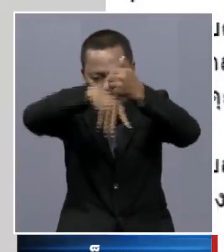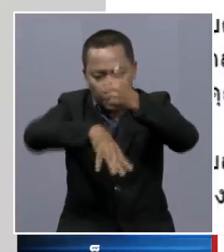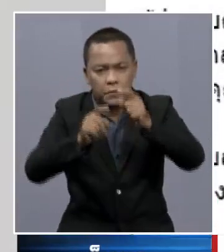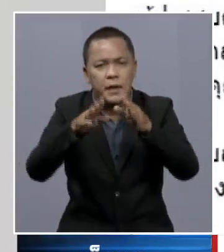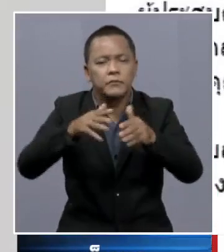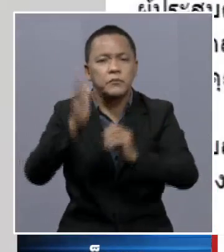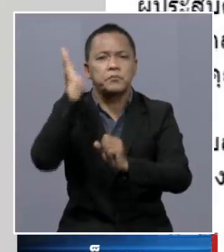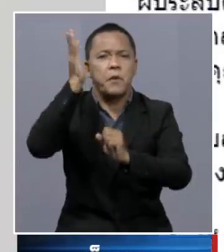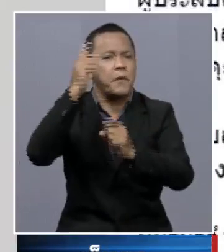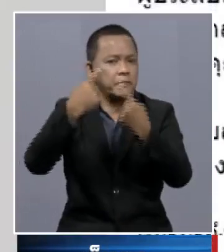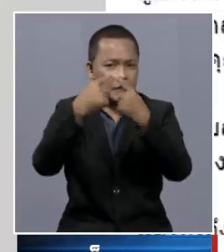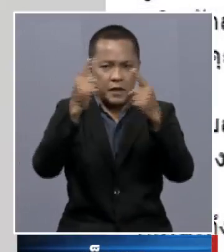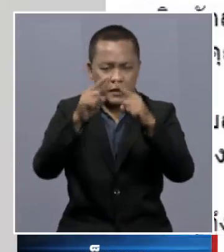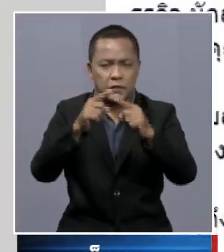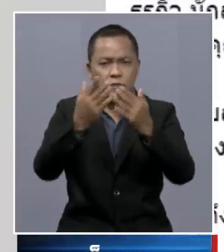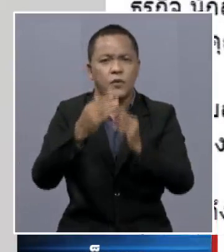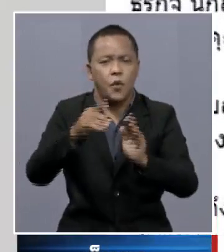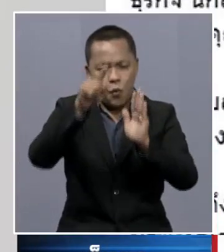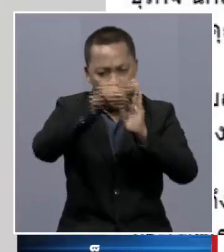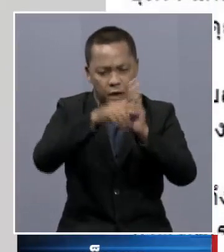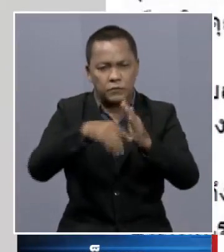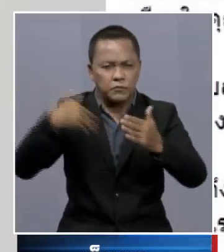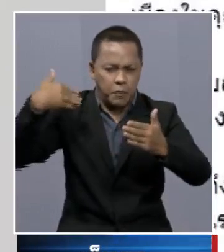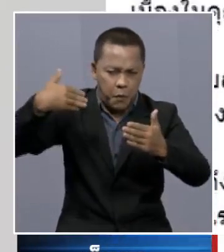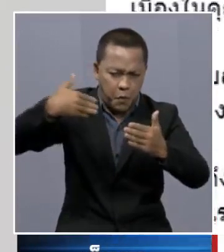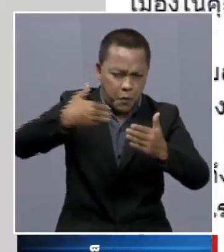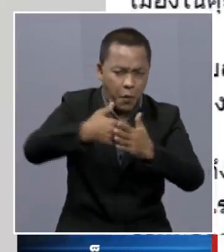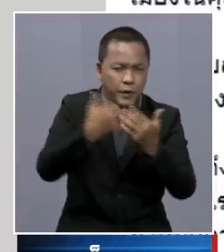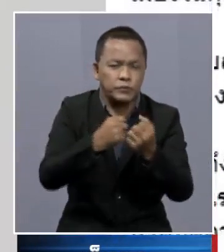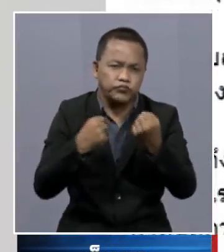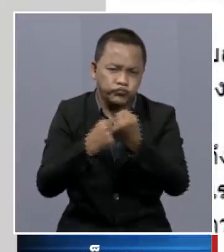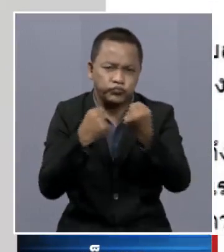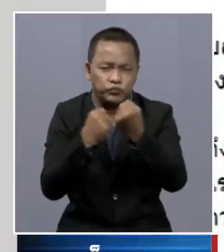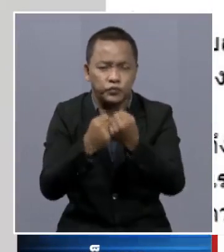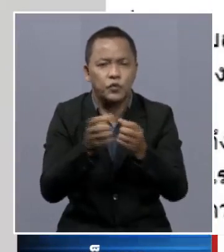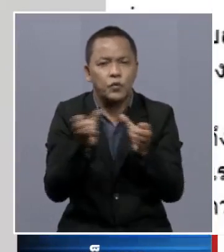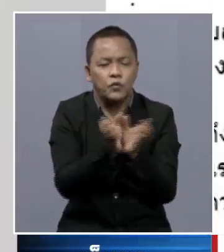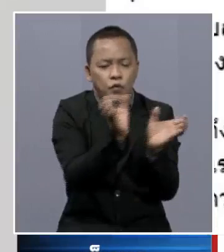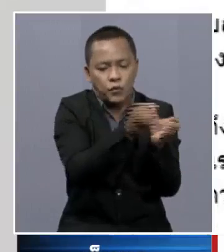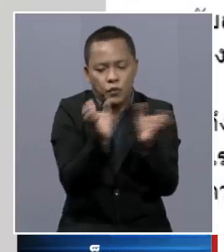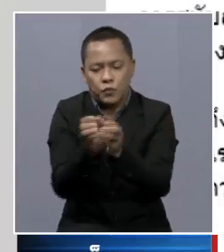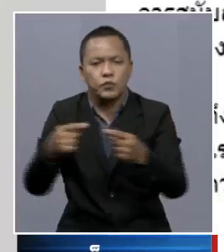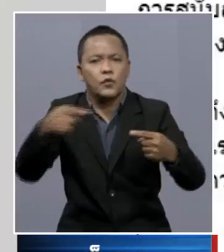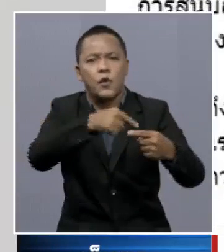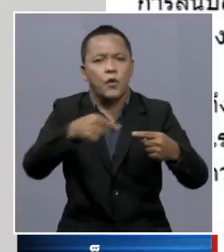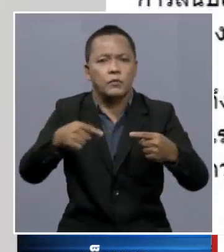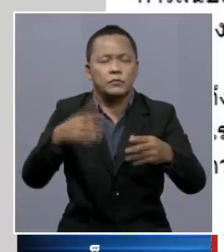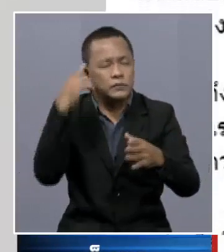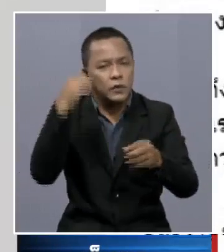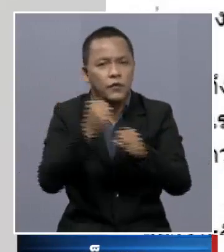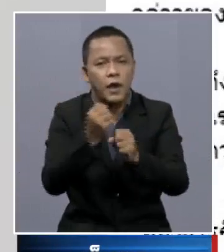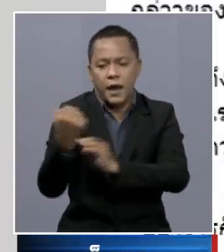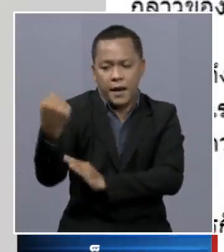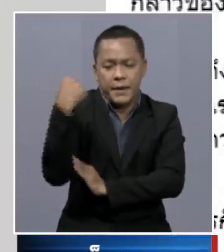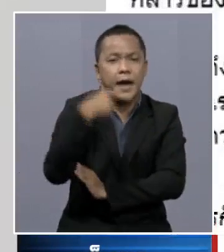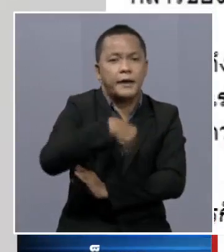แบบที่ประชาสัมพนธกัเท่านั้นตลอดระยะเวลานยาวนานจะมีการต่อสู้ของสองฝ่ายแนวความคิดซึ่ท่านหมายถึงฝ่าย